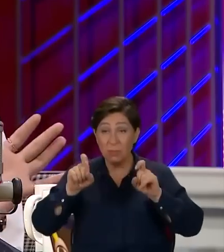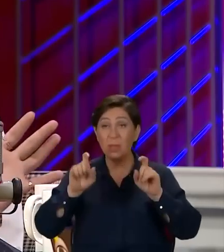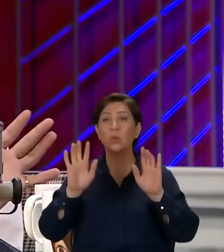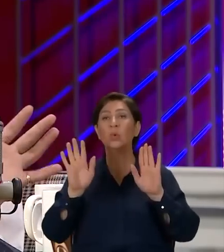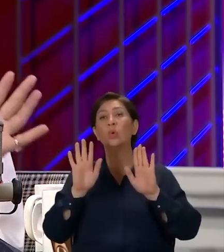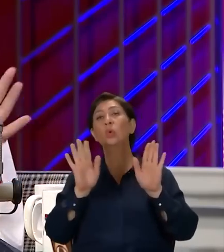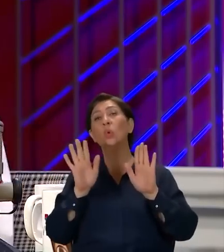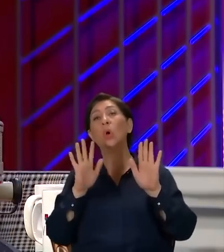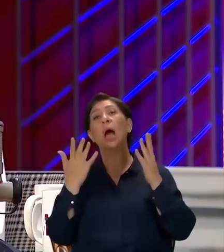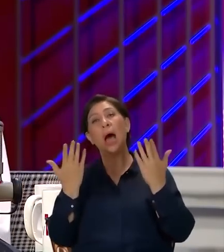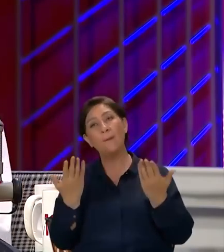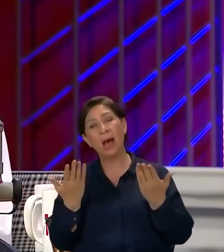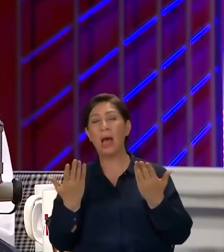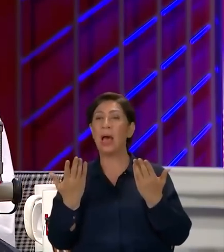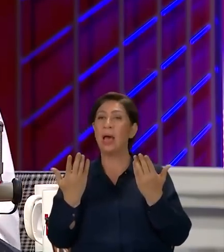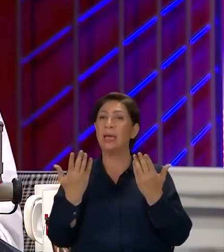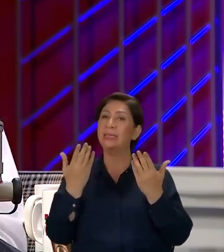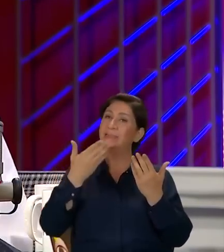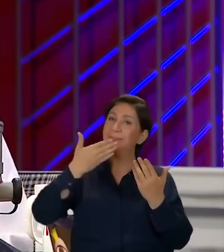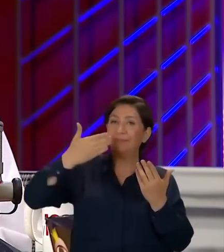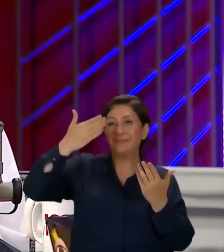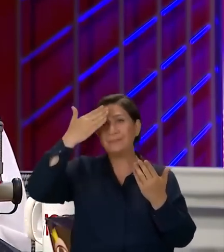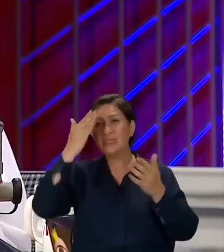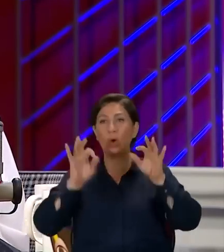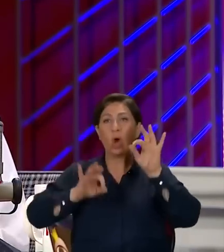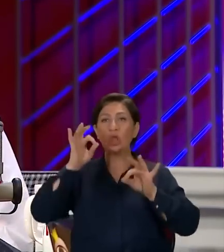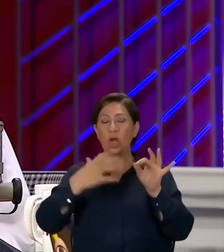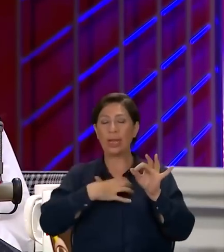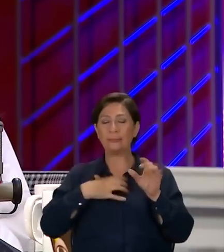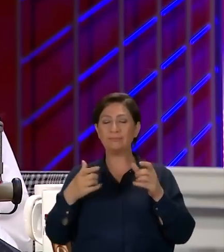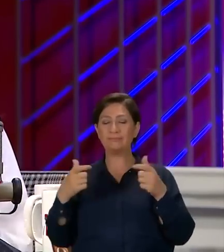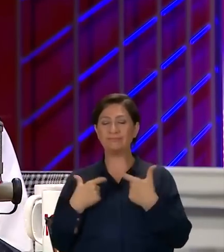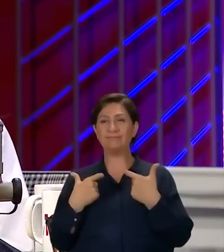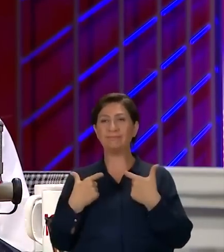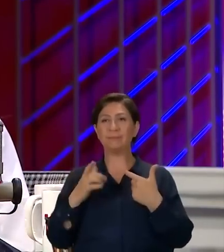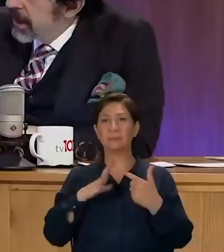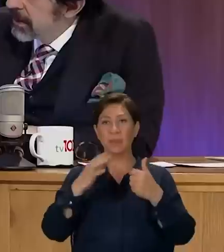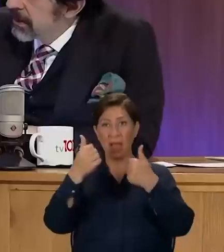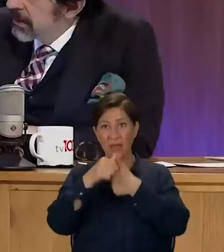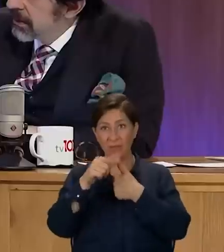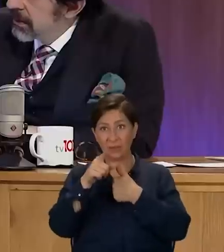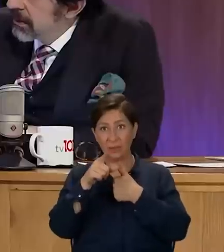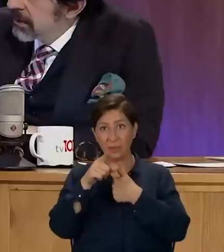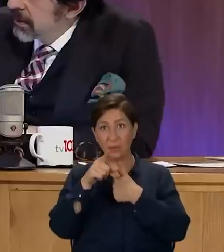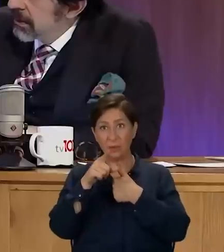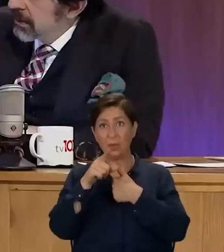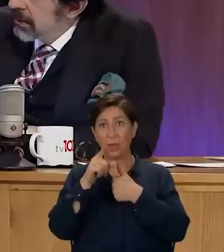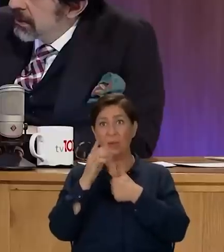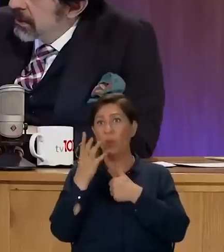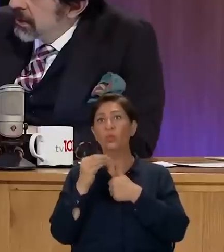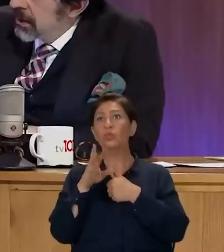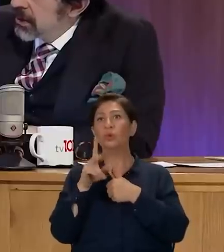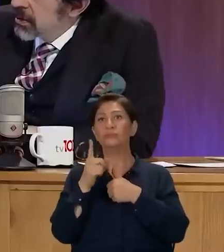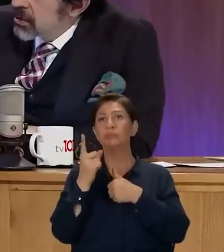değilim. Ama en azından kontrolü aldım. Bu arada bir de evlendin galiba. Oldu öyle bir